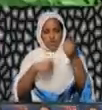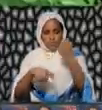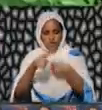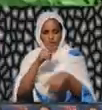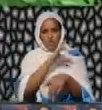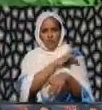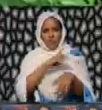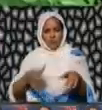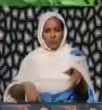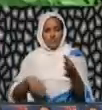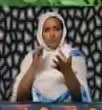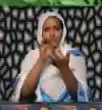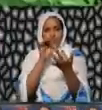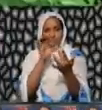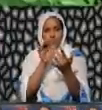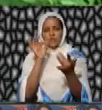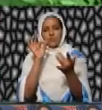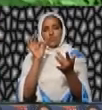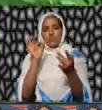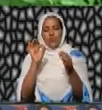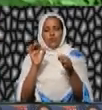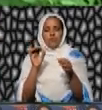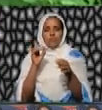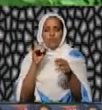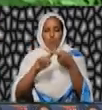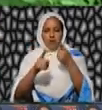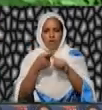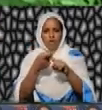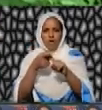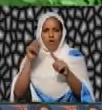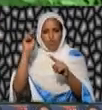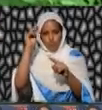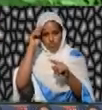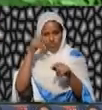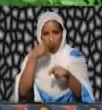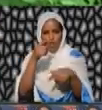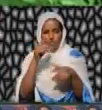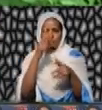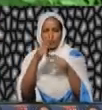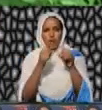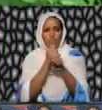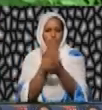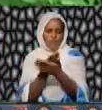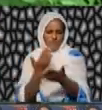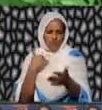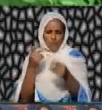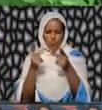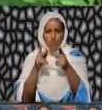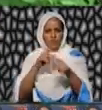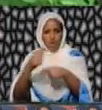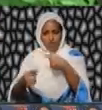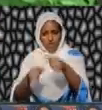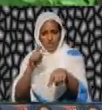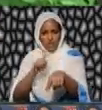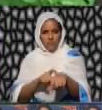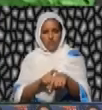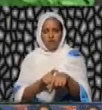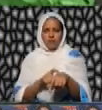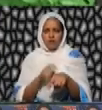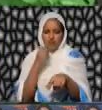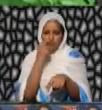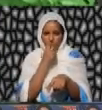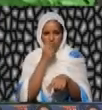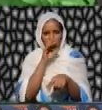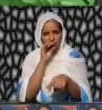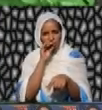የመጣው የክርስቶስ ሀሪው ጓደኛ ሙሴ ይባላል። ከሶስት ዓመት በፊት በቦታው በተገኘን ጊዜ